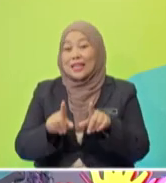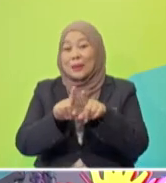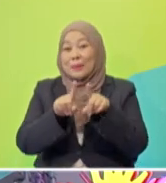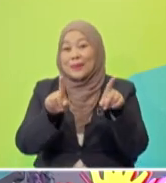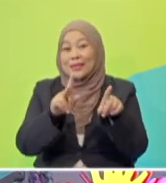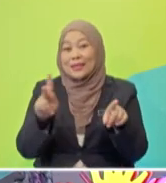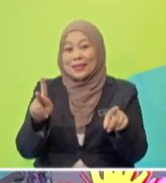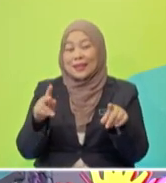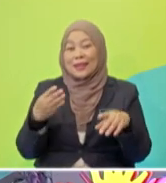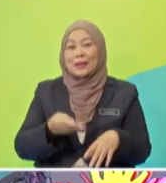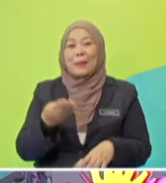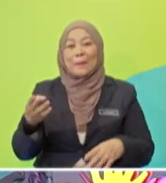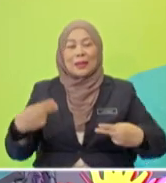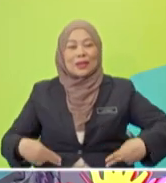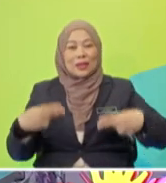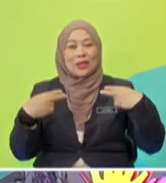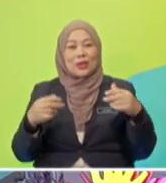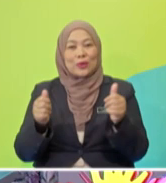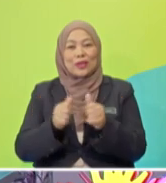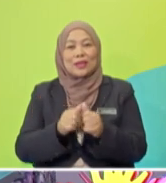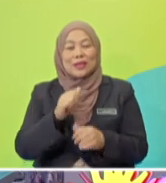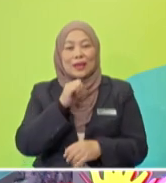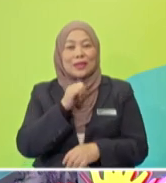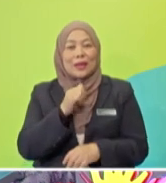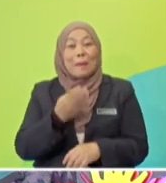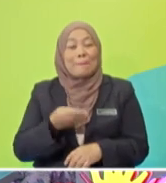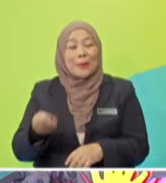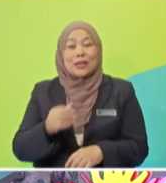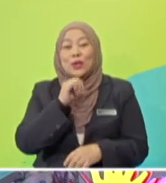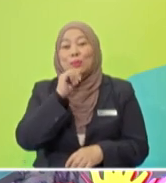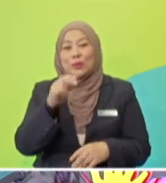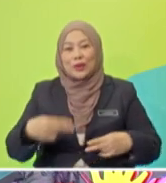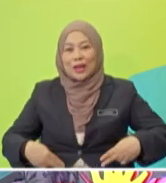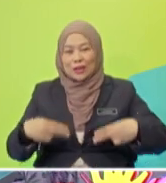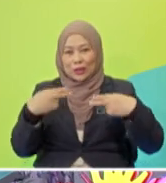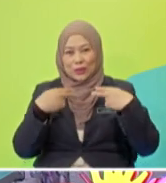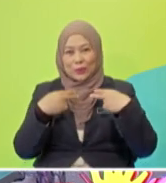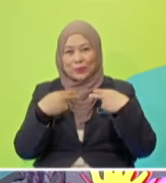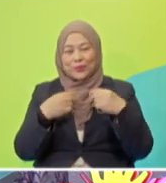dengan benda bukan hidup jadi mari kita sama-sama lihat slime oke